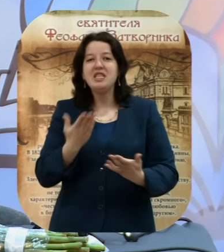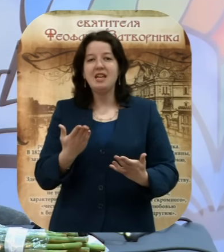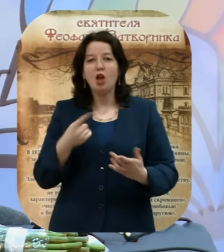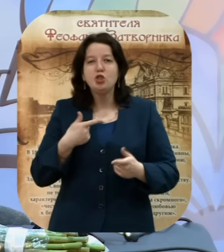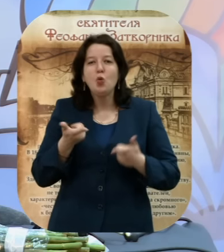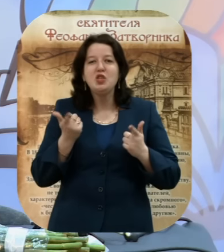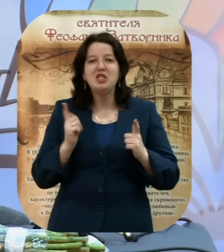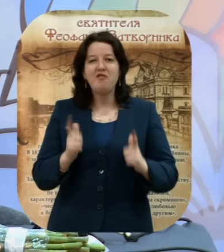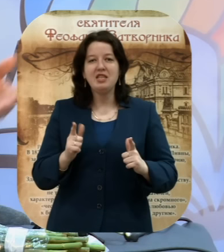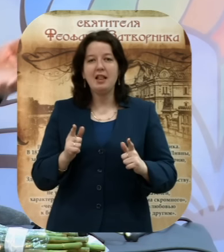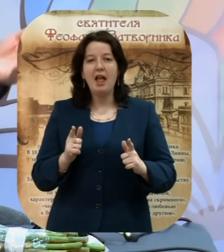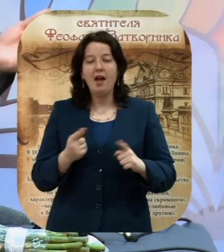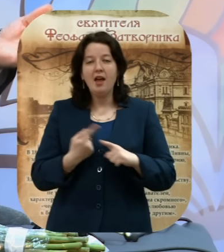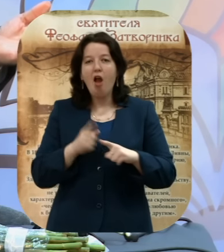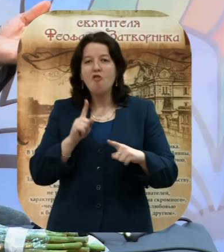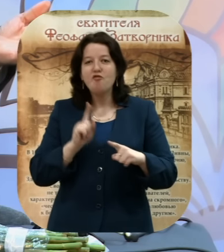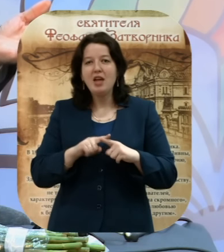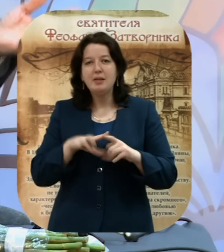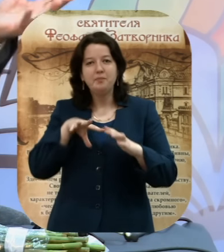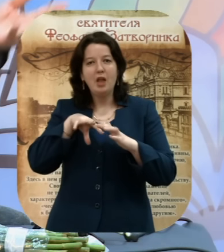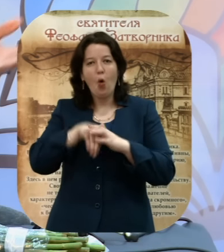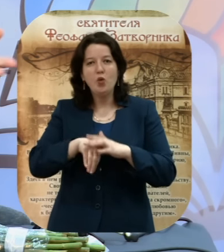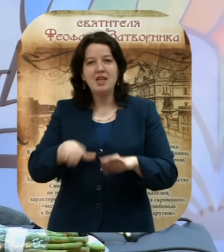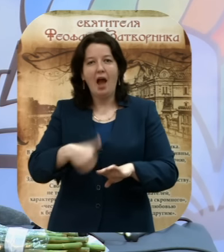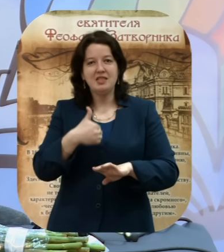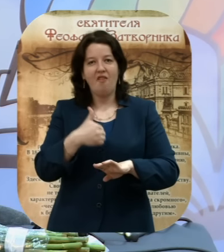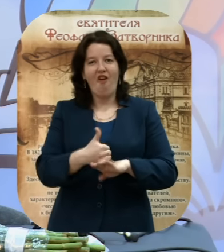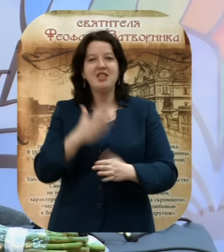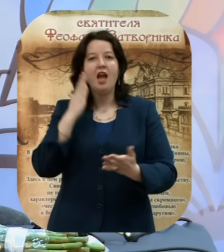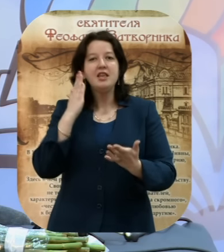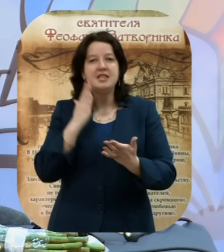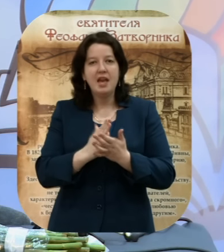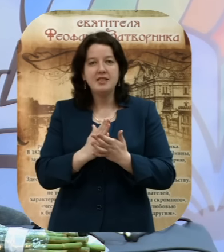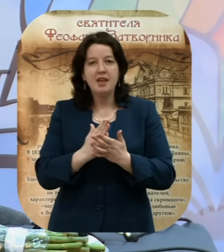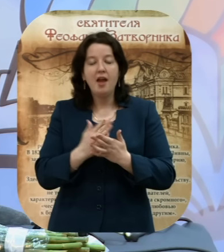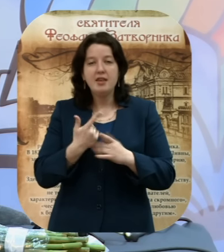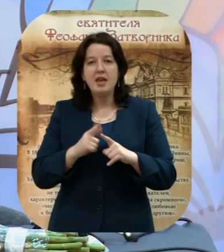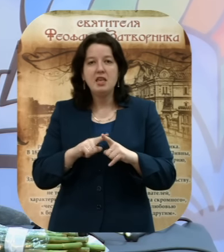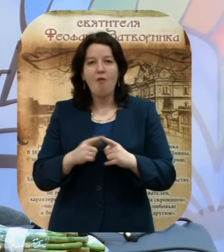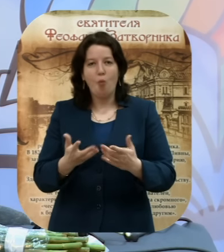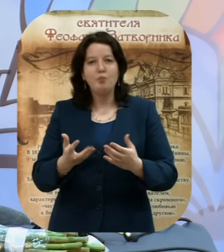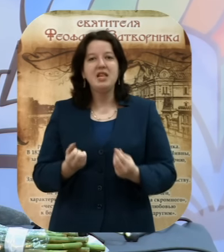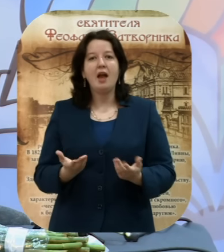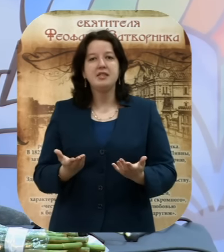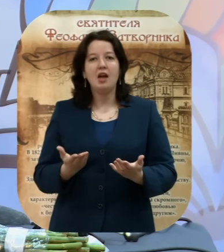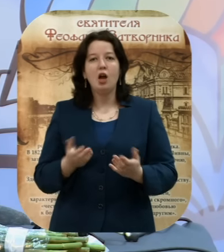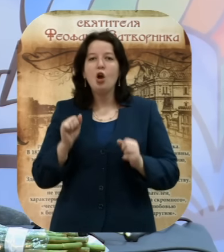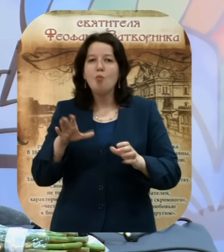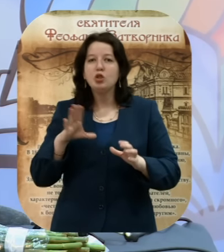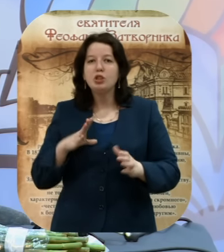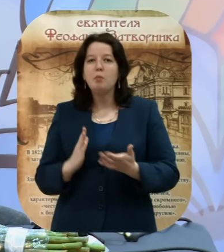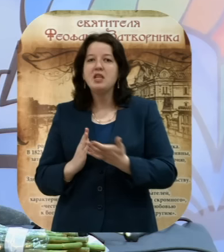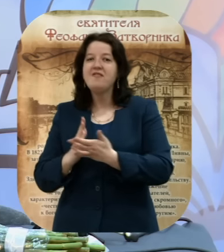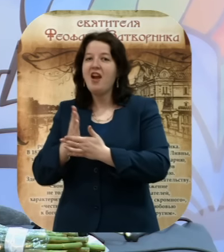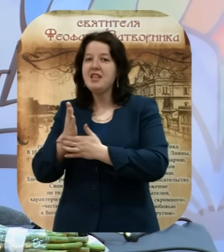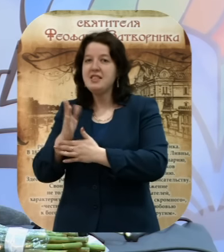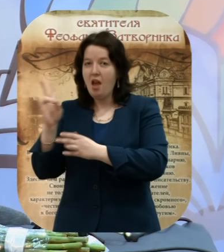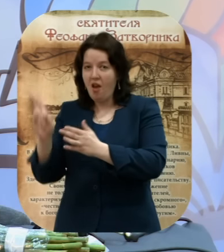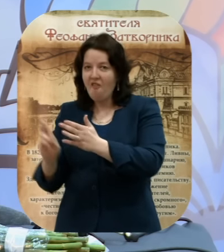что действительно здесь основание есть для его принятия, может быть, и войти даже в